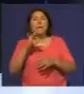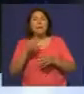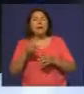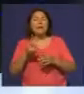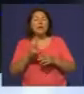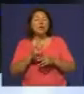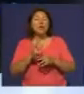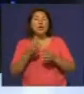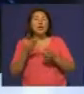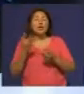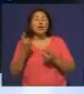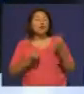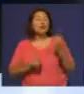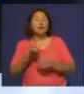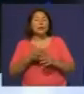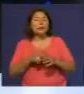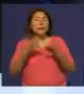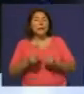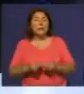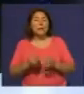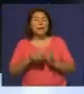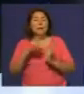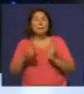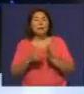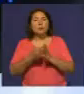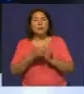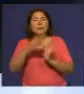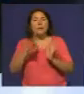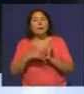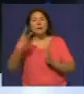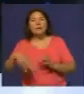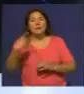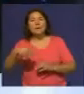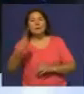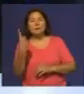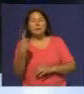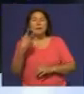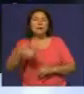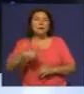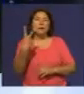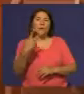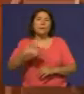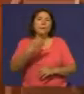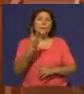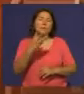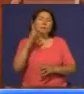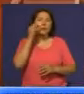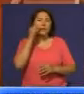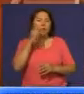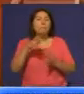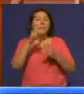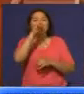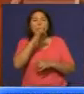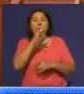дни месяца. Как правило, отмечают эту ночь с 18 на 19, с 20 на 21 и с 22 на 23 число месяца